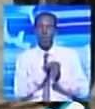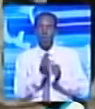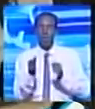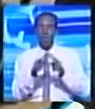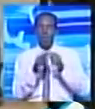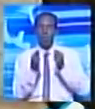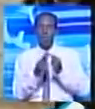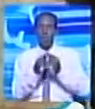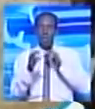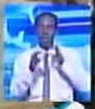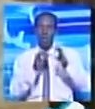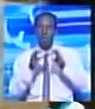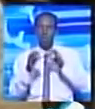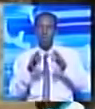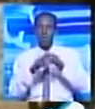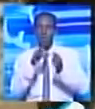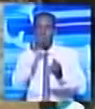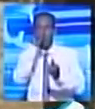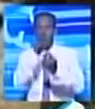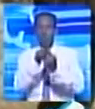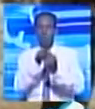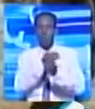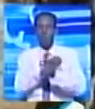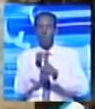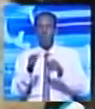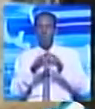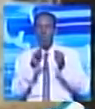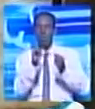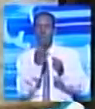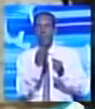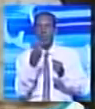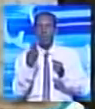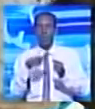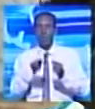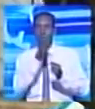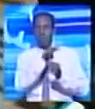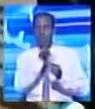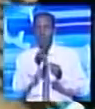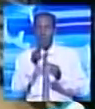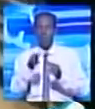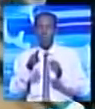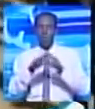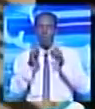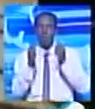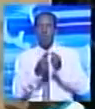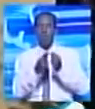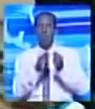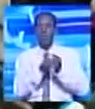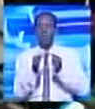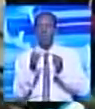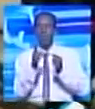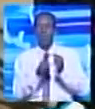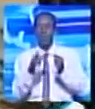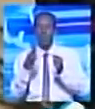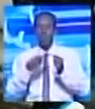les a conseillés que pour atteindre ces objectifs, il devient primordial de préserver l'unité nationale. Pour remercier le chef d'état-major général des armées,